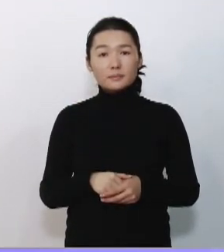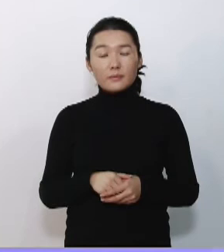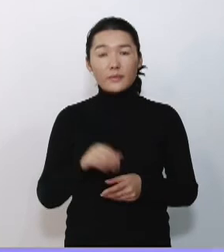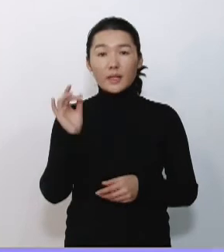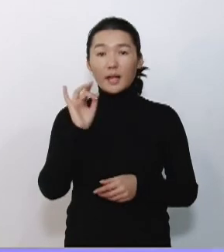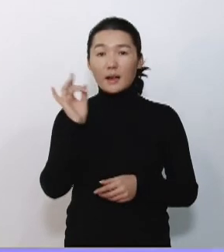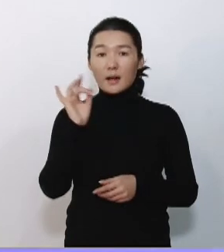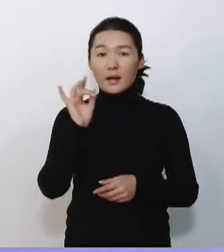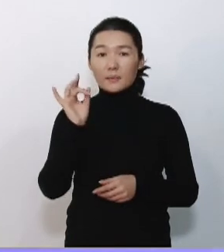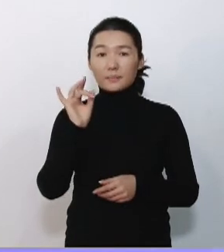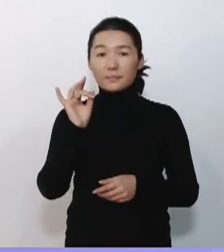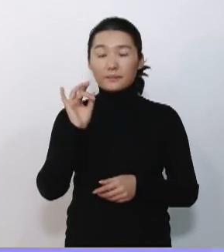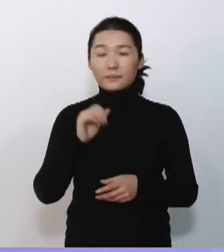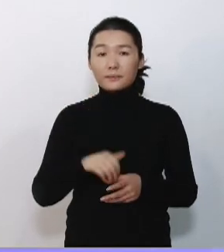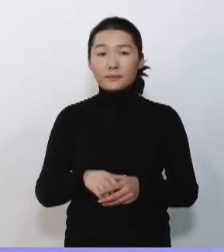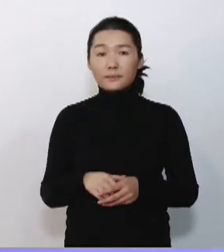– Р.